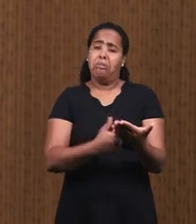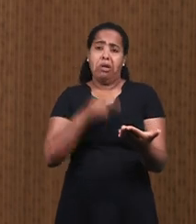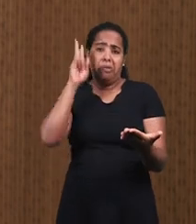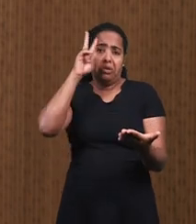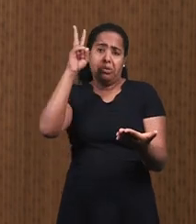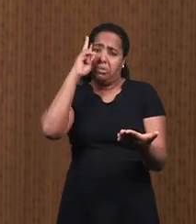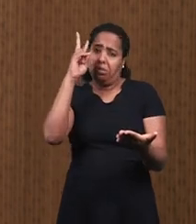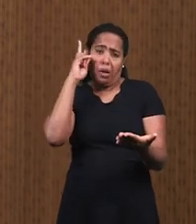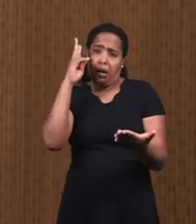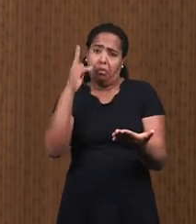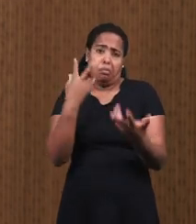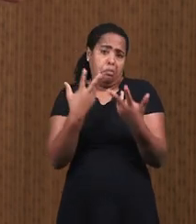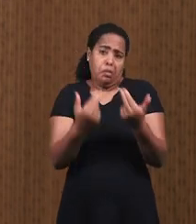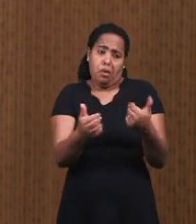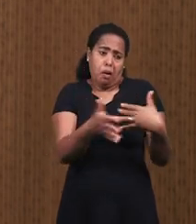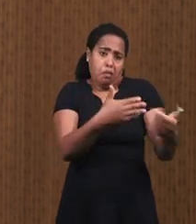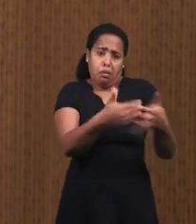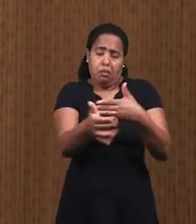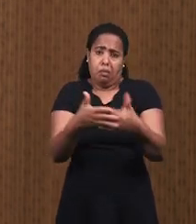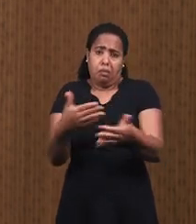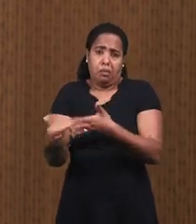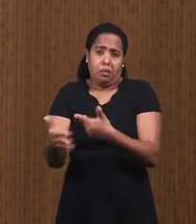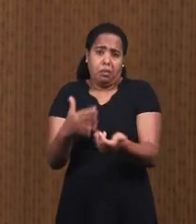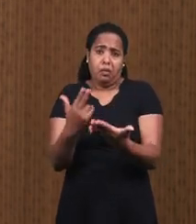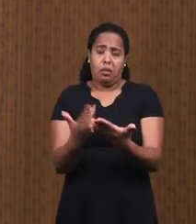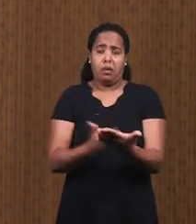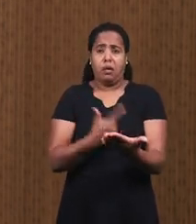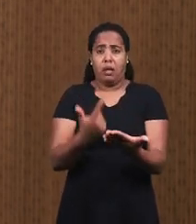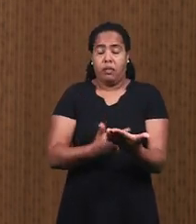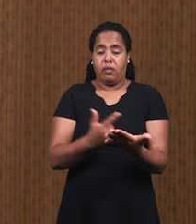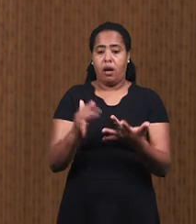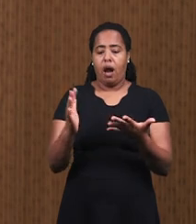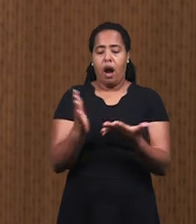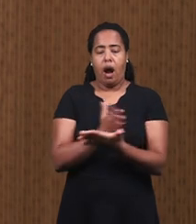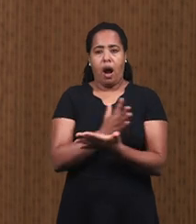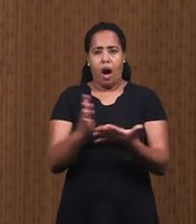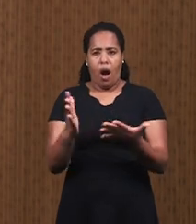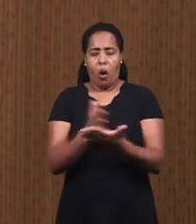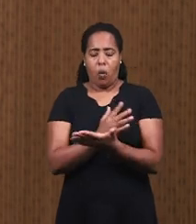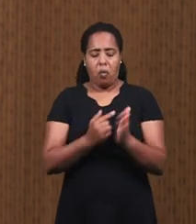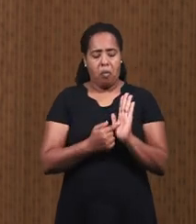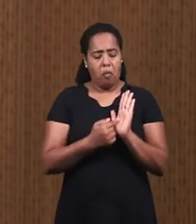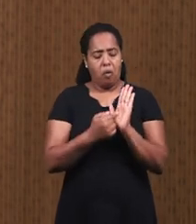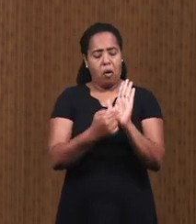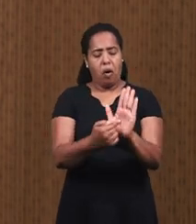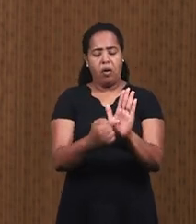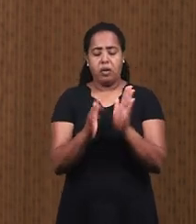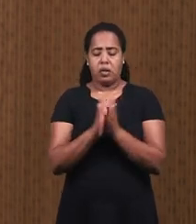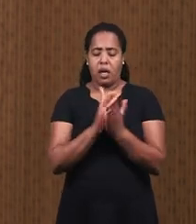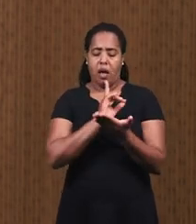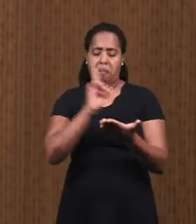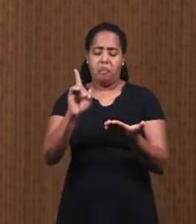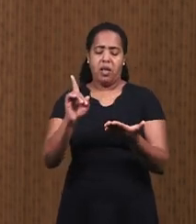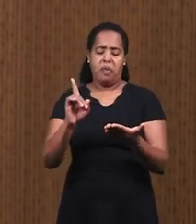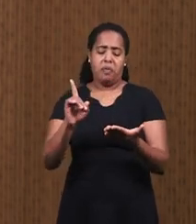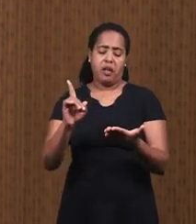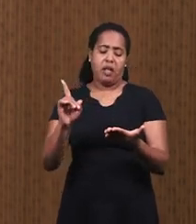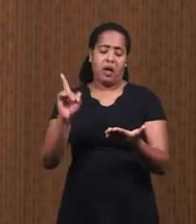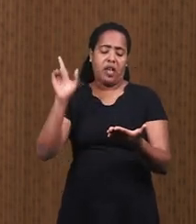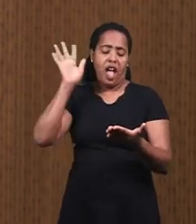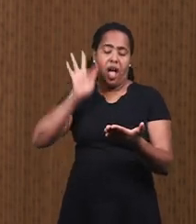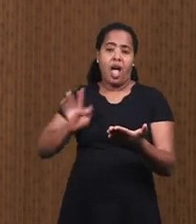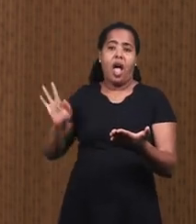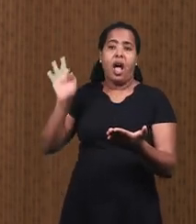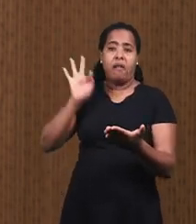le secret, la Bible devient un livre historique comme n'importe quel livre. Quelques-uns citent la Bible comme un livre